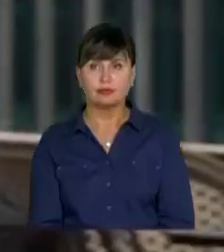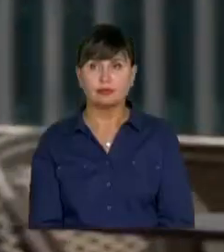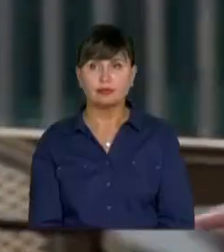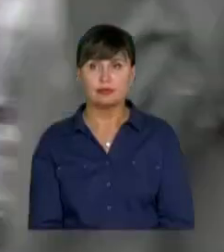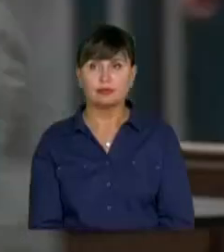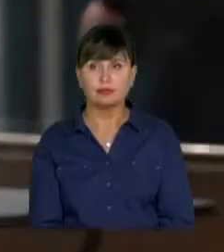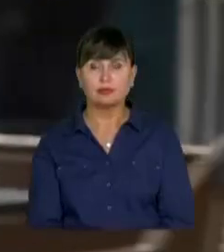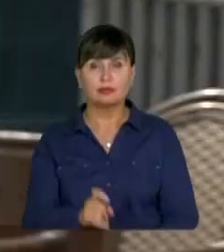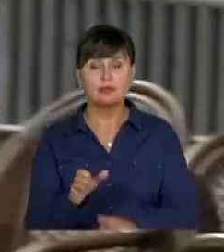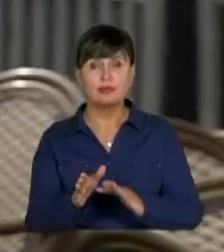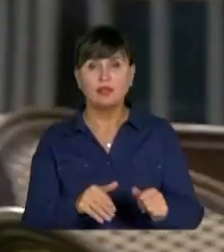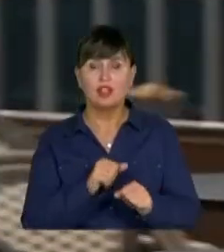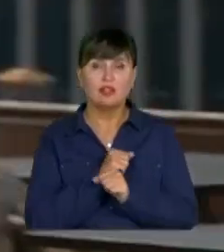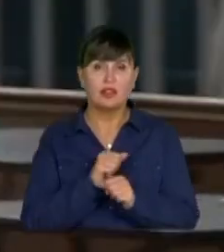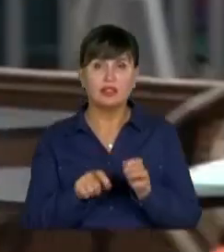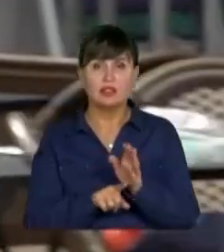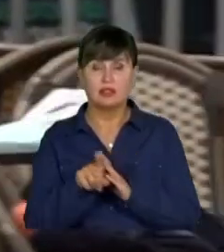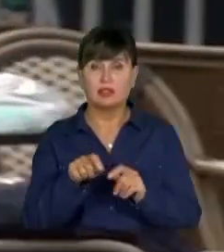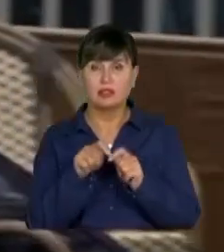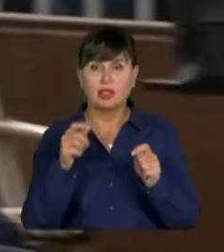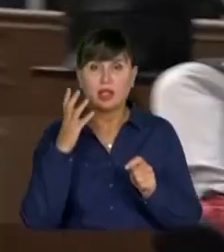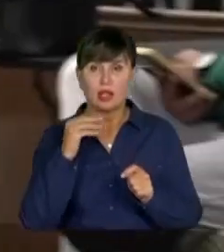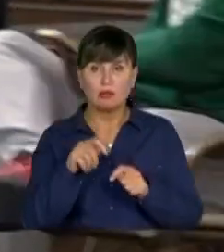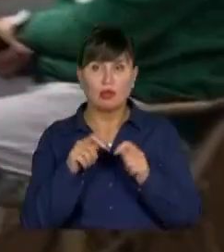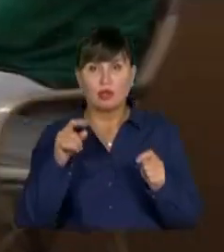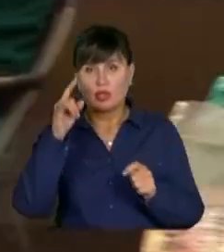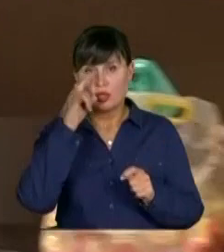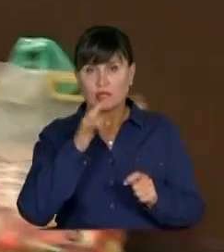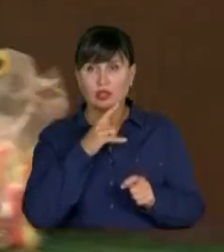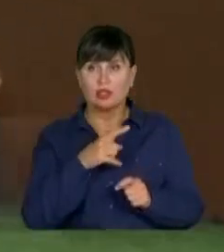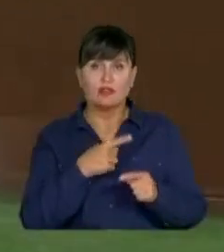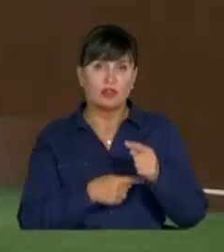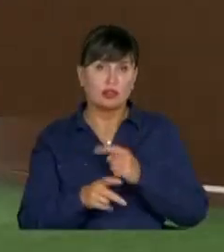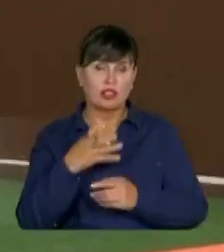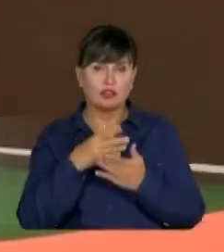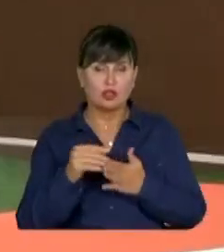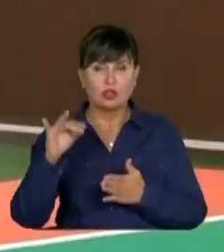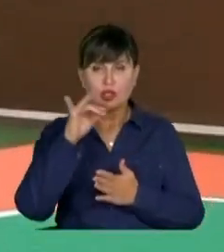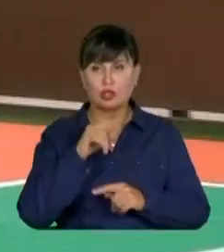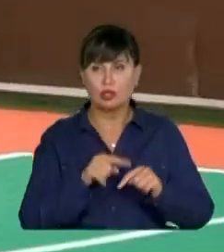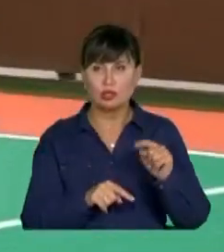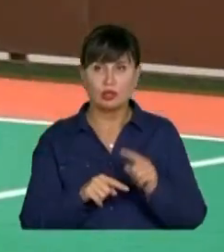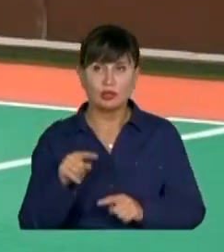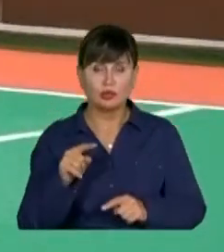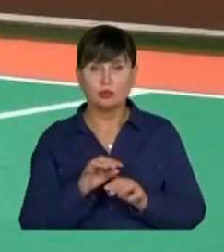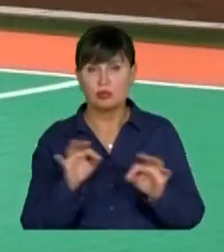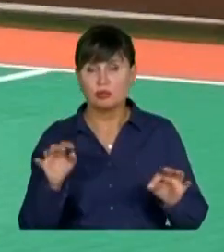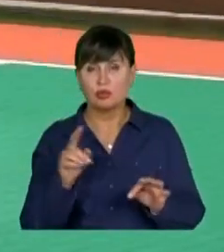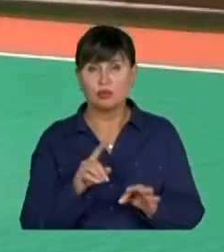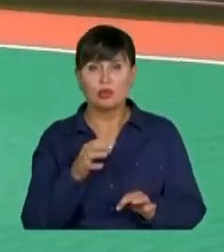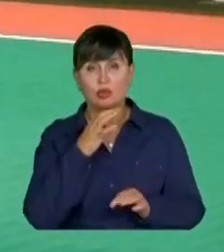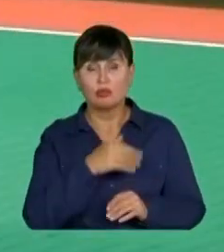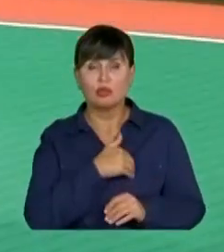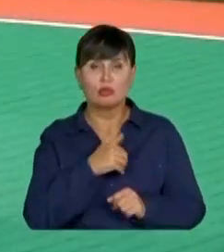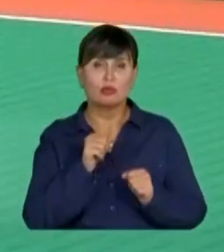На прошедших выходных стартовал турнир Алматы. Open казахстанский теннис вернулся на свою историческую родину. Примечательно, что любой желающий